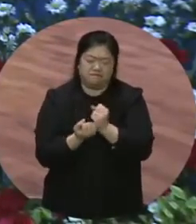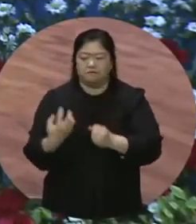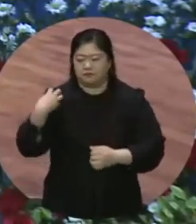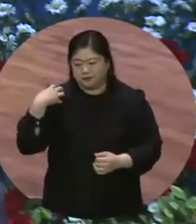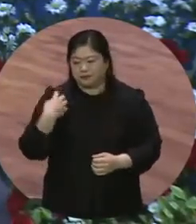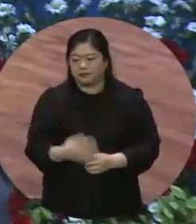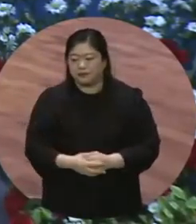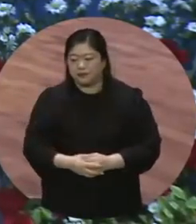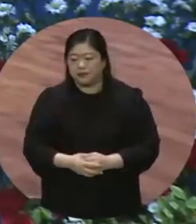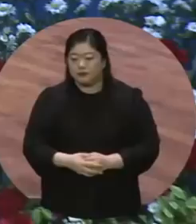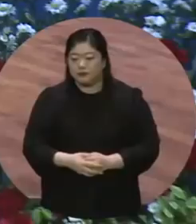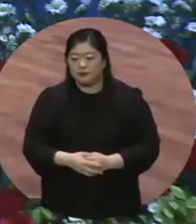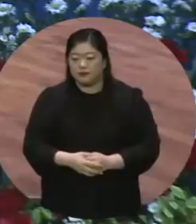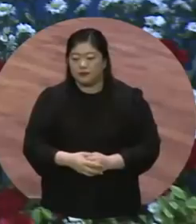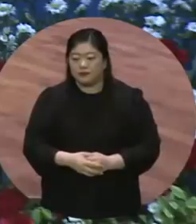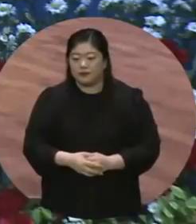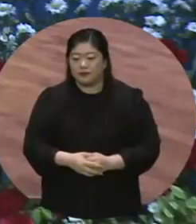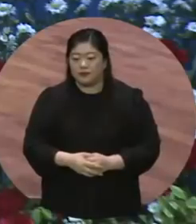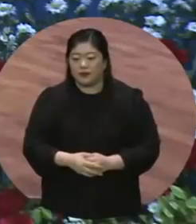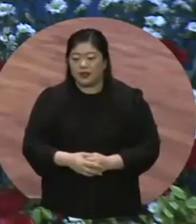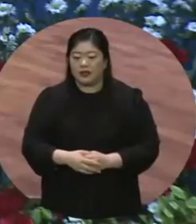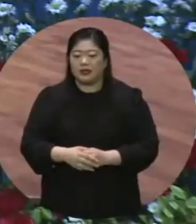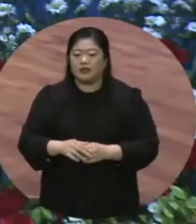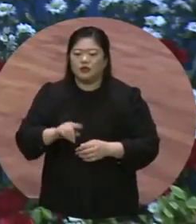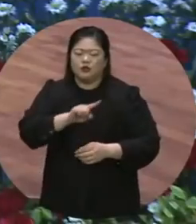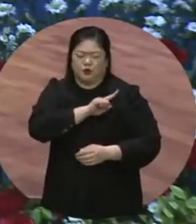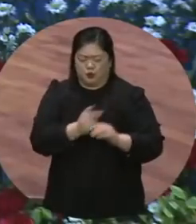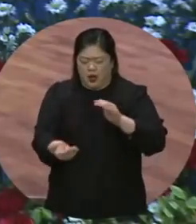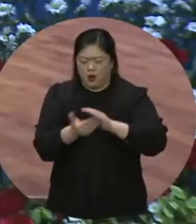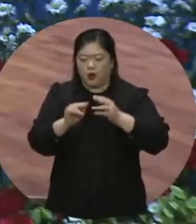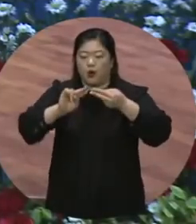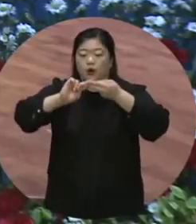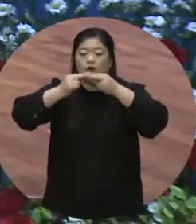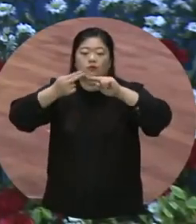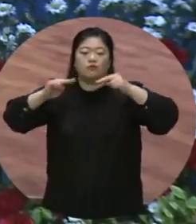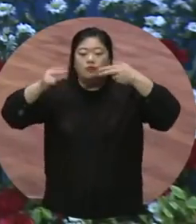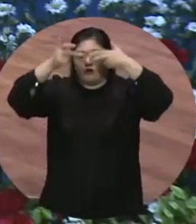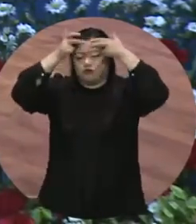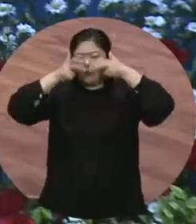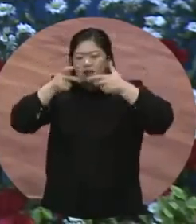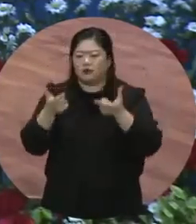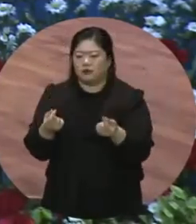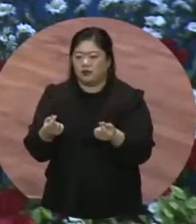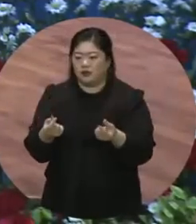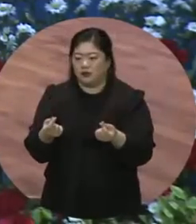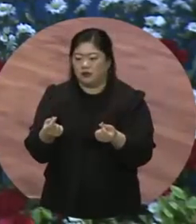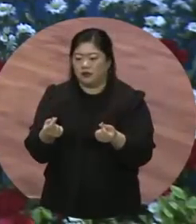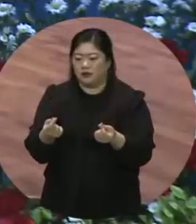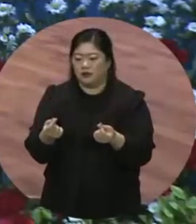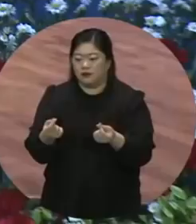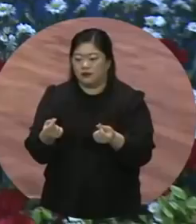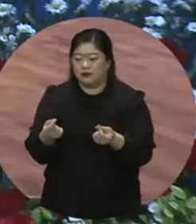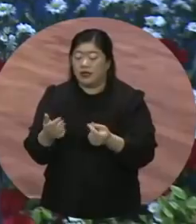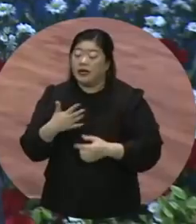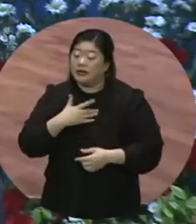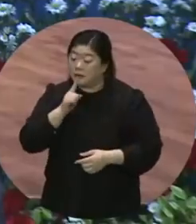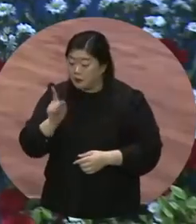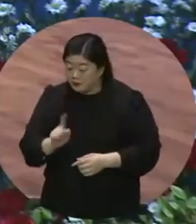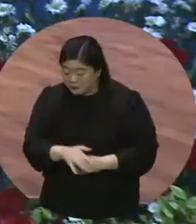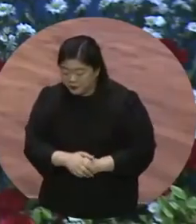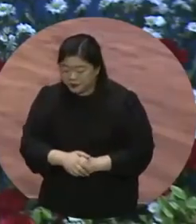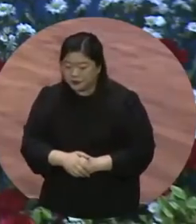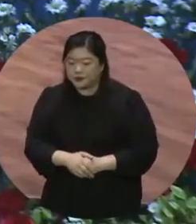이것이 인간이 내려오신 최고의 면류관이란 말이에요. 아멘. 그래서 제가 말씀드리잖아요. 이 영혼